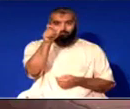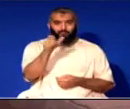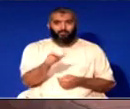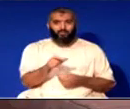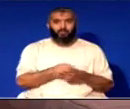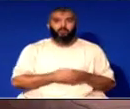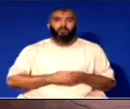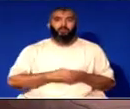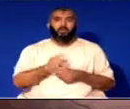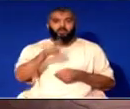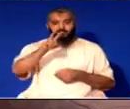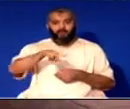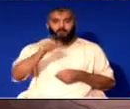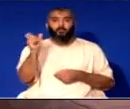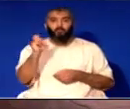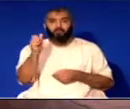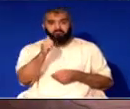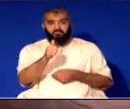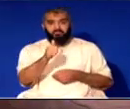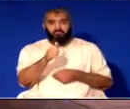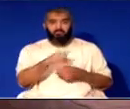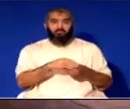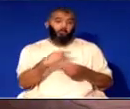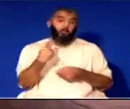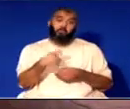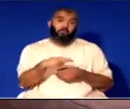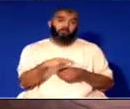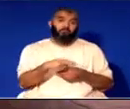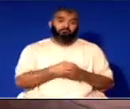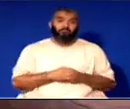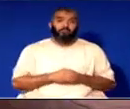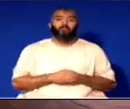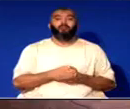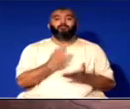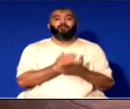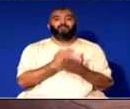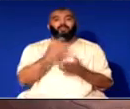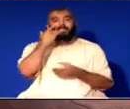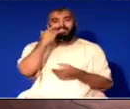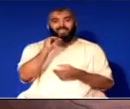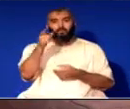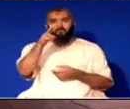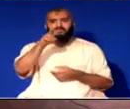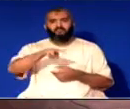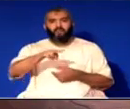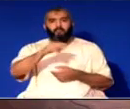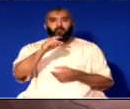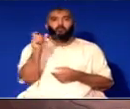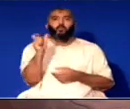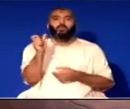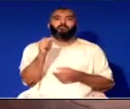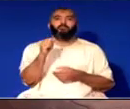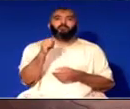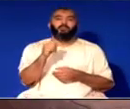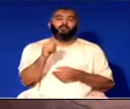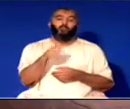هل هذا قد اكتمل إسلامه؟ لماذا؟ لأنه من حسن إسلامه أنه عندما سمع هذا الشيء، يا إما أنه لا